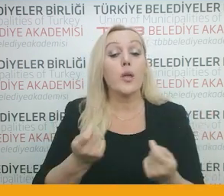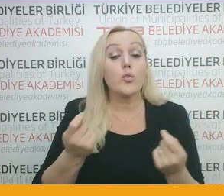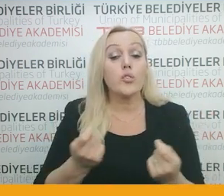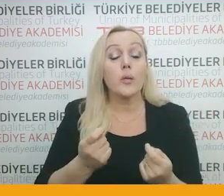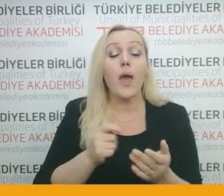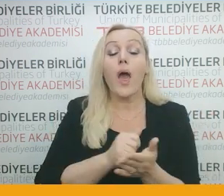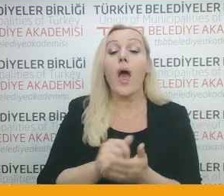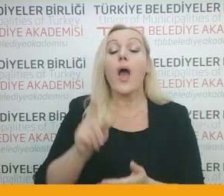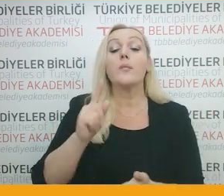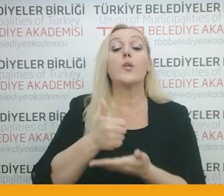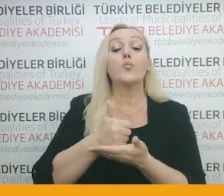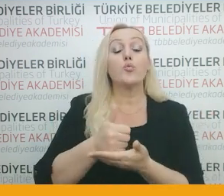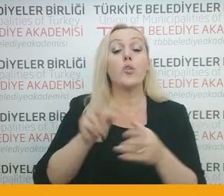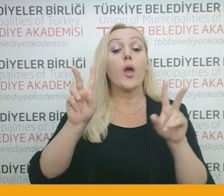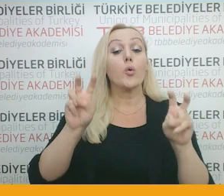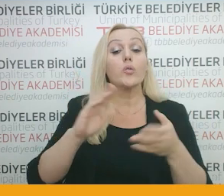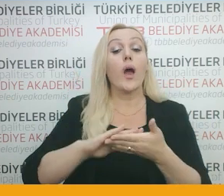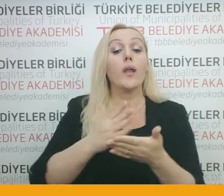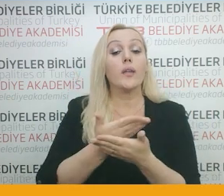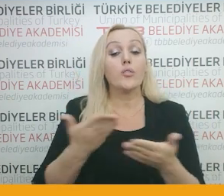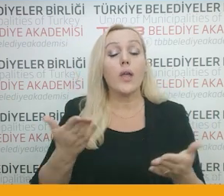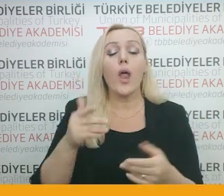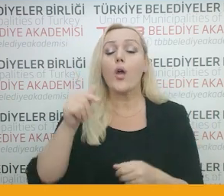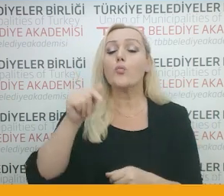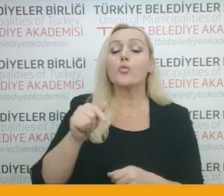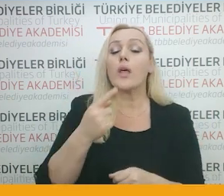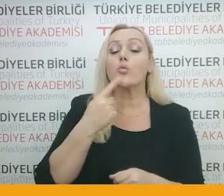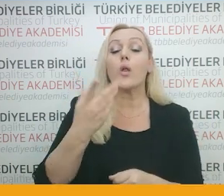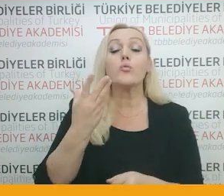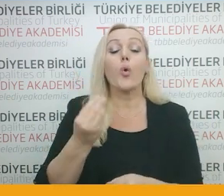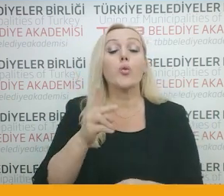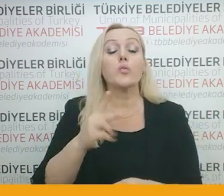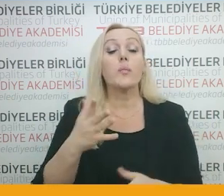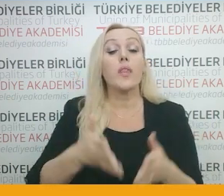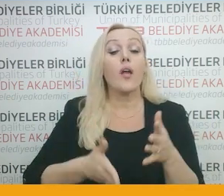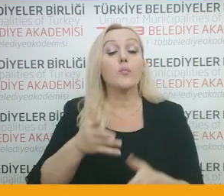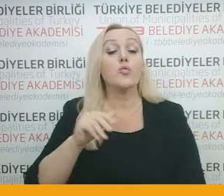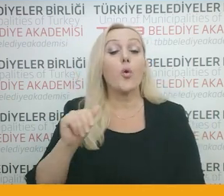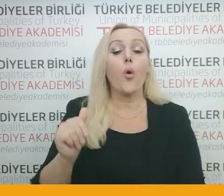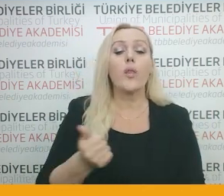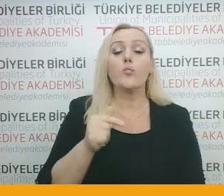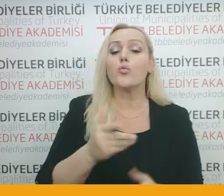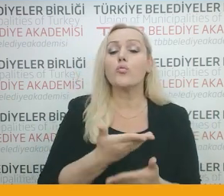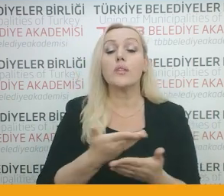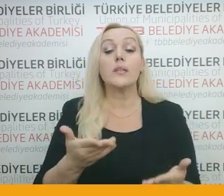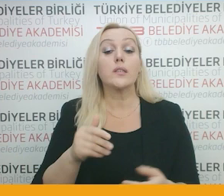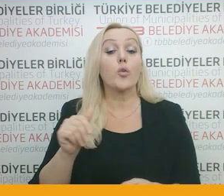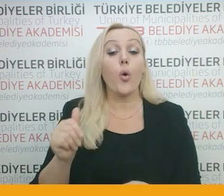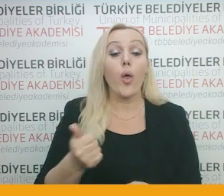birer bütçe konusu arkadaşlar. Burada dediğimiz gibi davranışlarımız önemli. Davranışlarımız nasıl